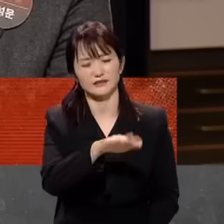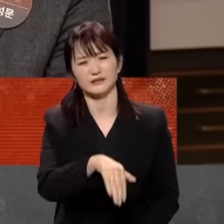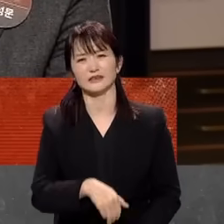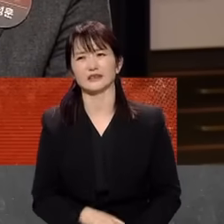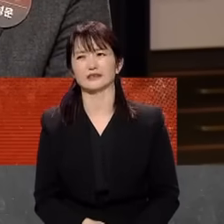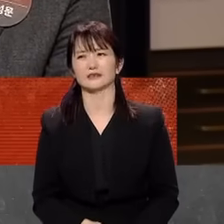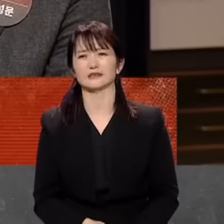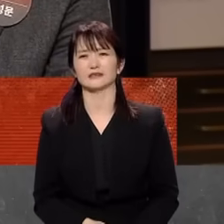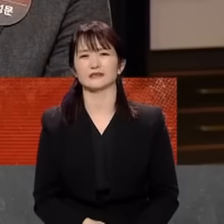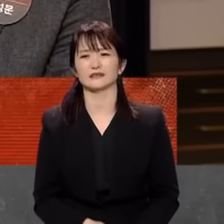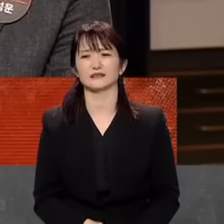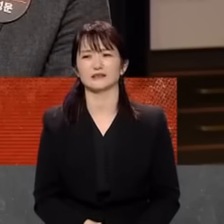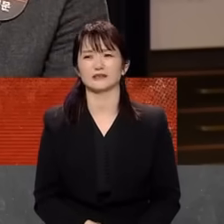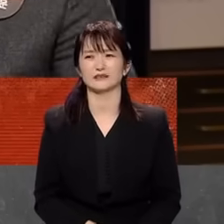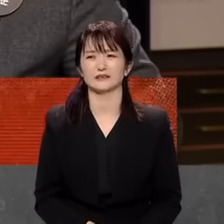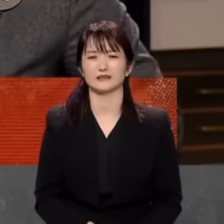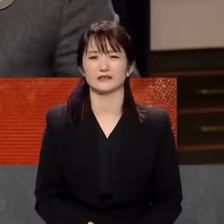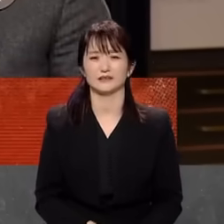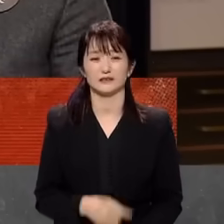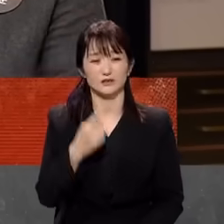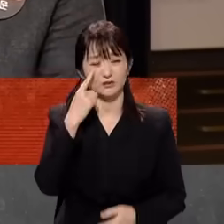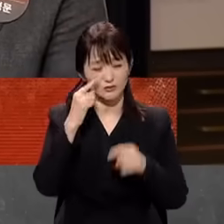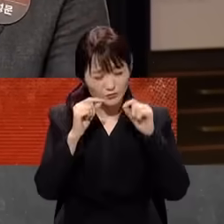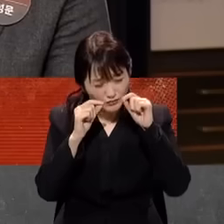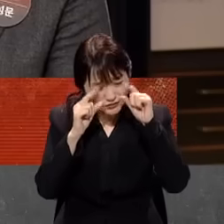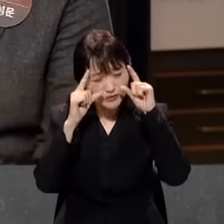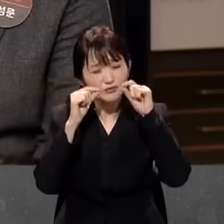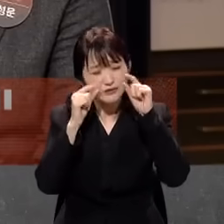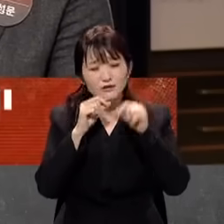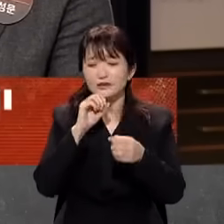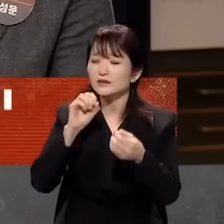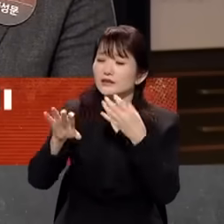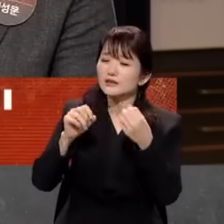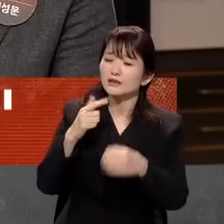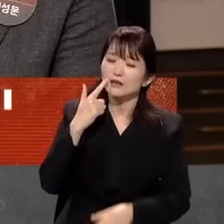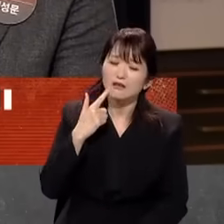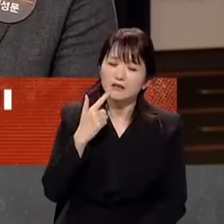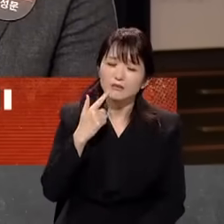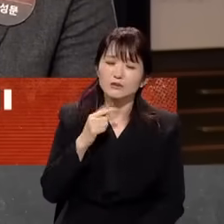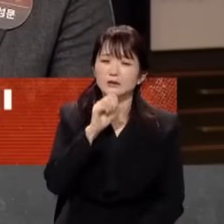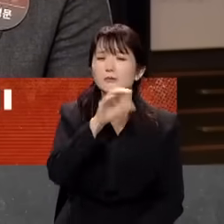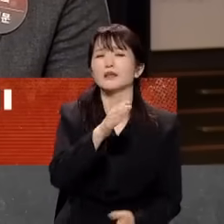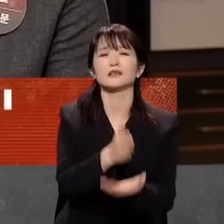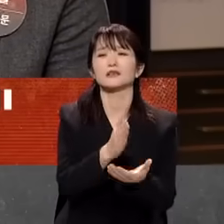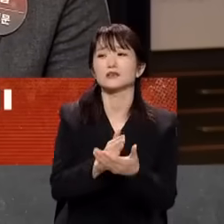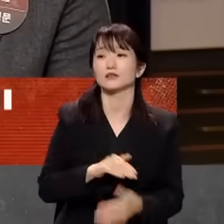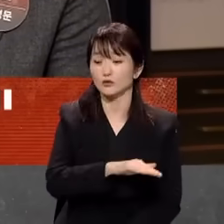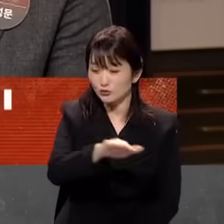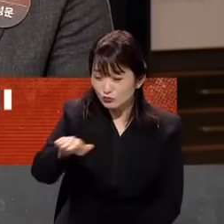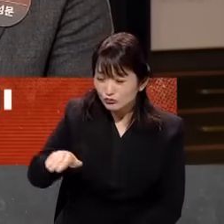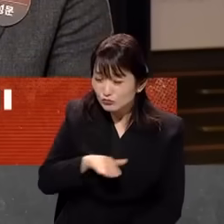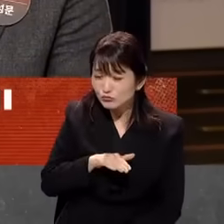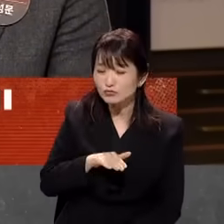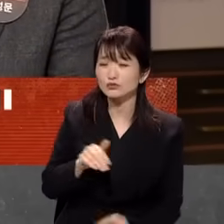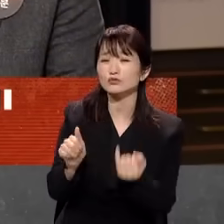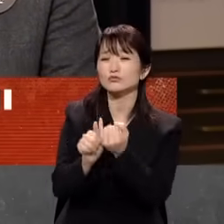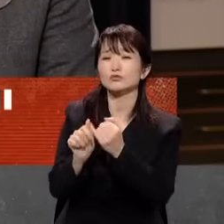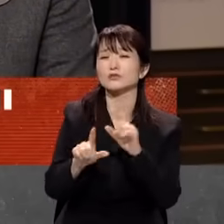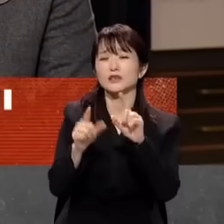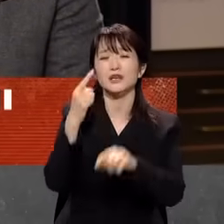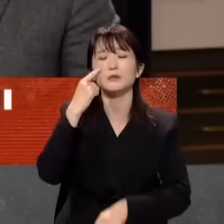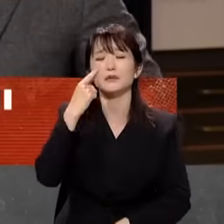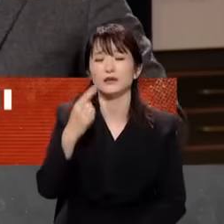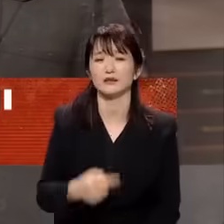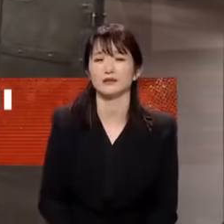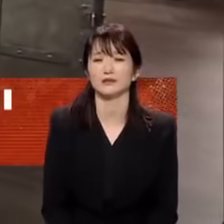좀 그만하자. 아, 진짜. 야, 눈만 뜨면 그거 왜 부럽다. 그거 언제까지 그럴 거냐? 야, 우리도 우리 댁 좀 살자고 좀.